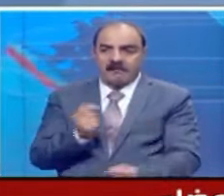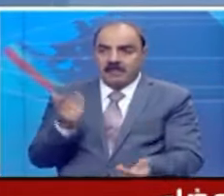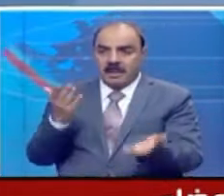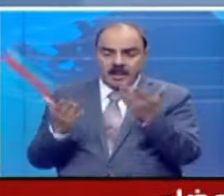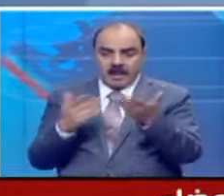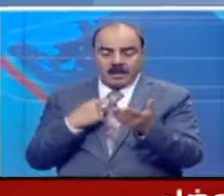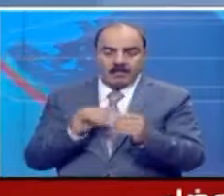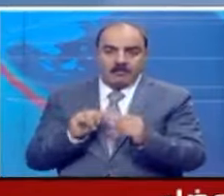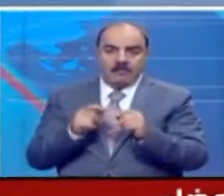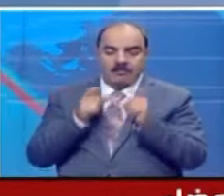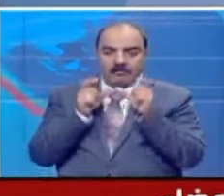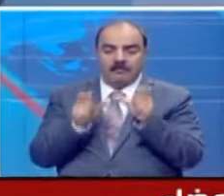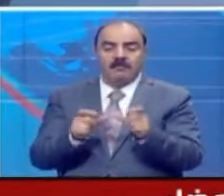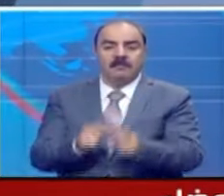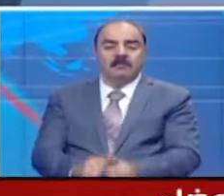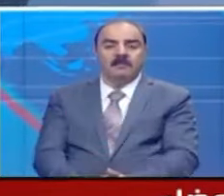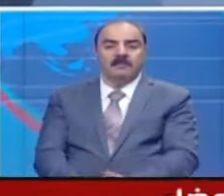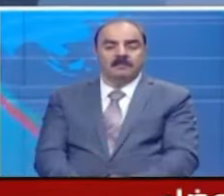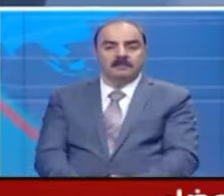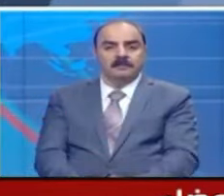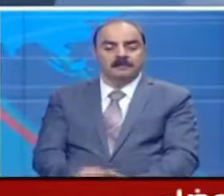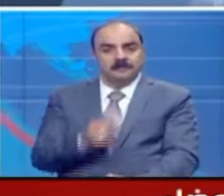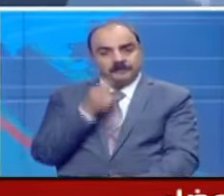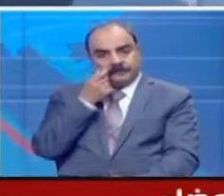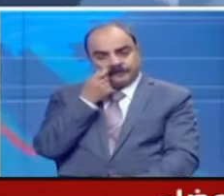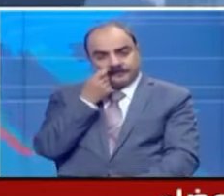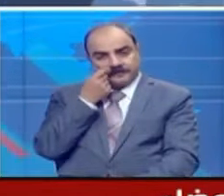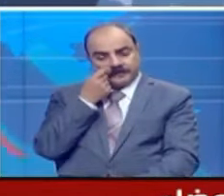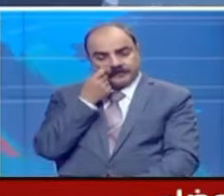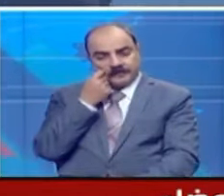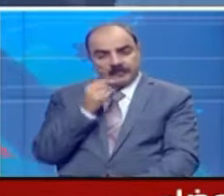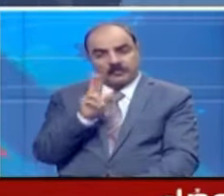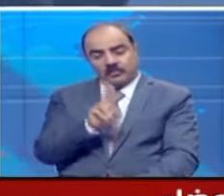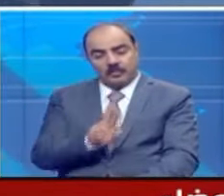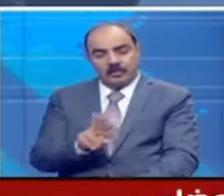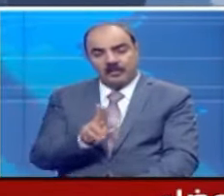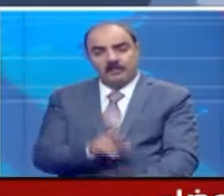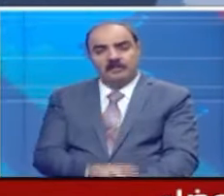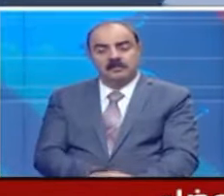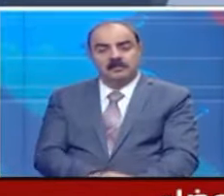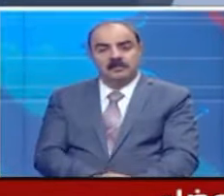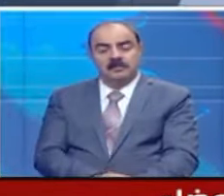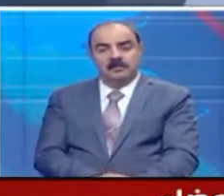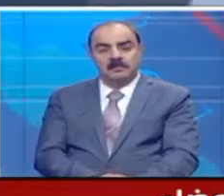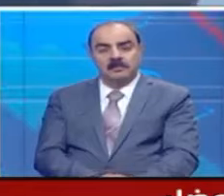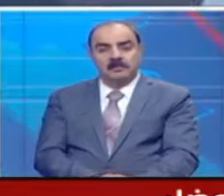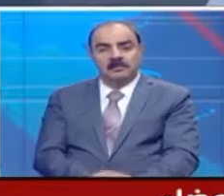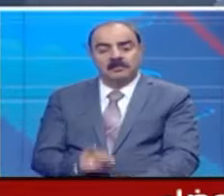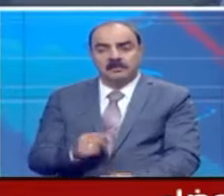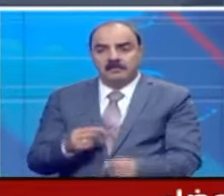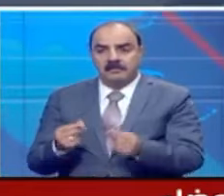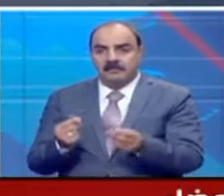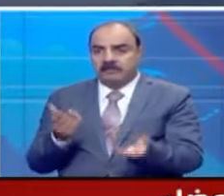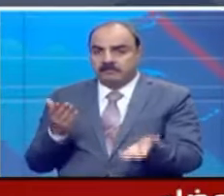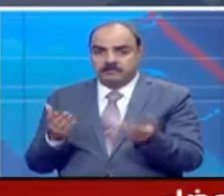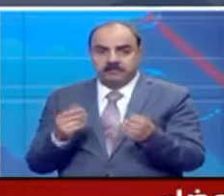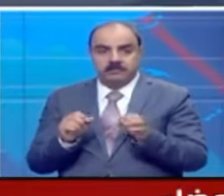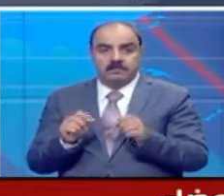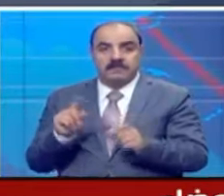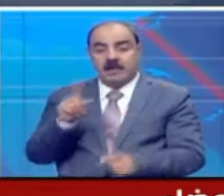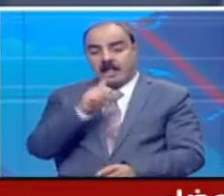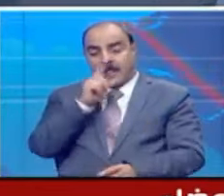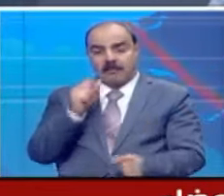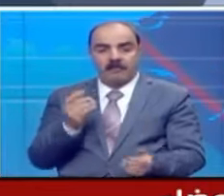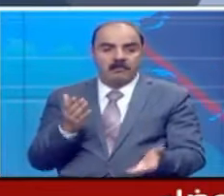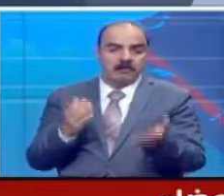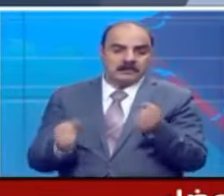كانت رسالة مهمة في هذا التوقيت. دكتور محمد، يعني بالفعل في ظل الأزمات الاقتصادية اللي بيعاني منها العالم